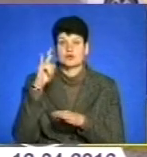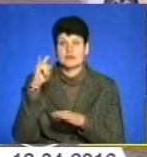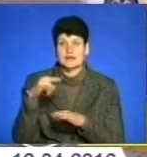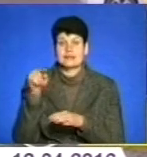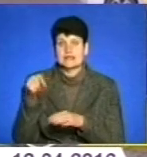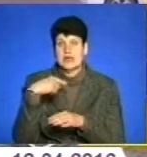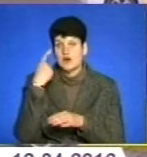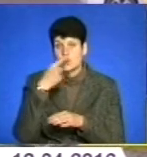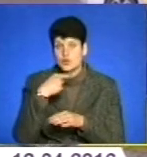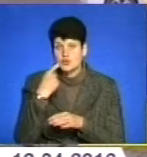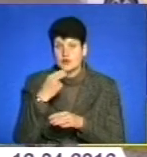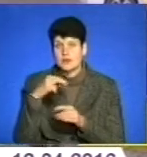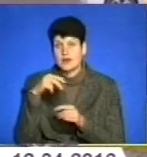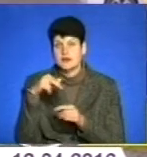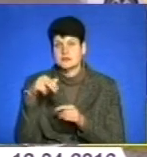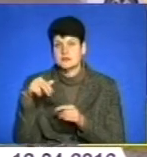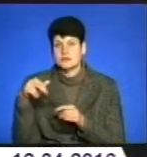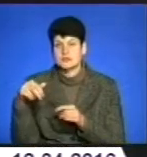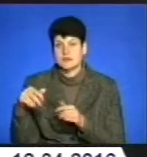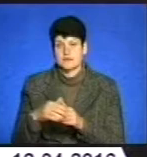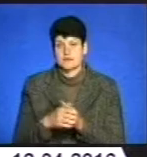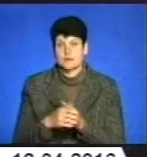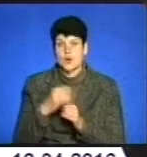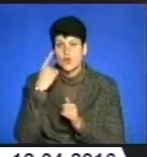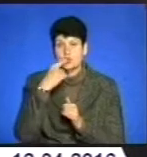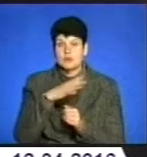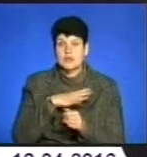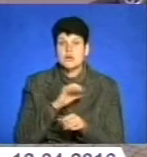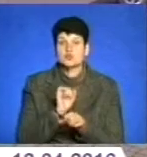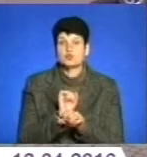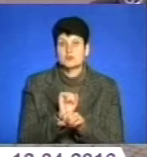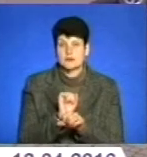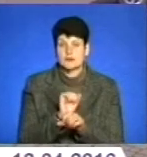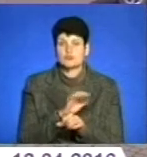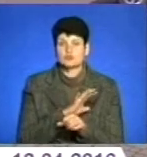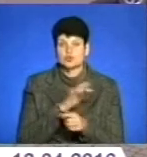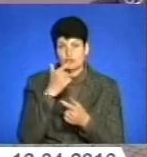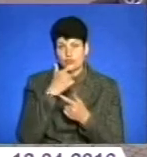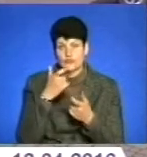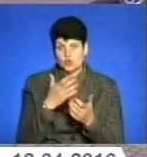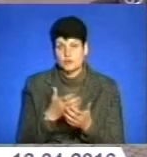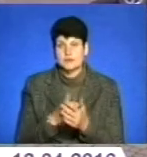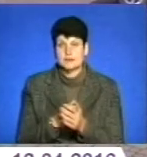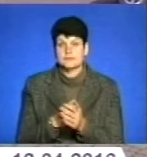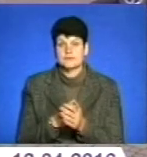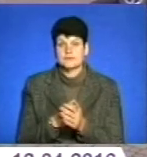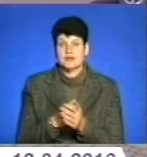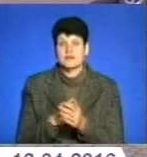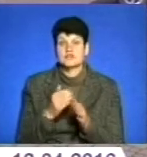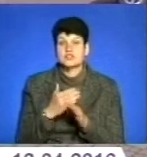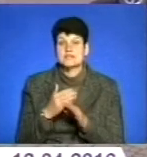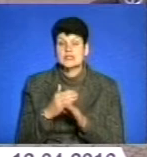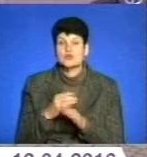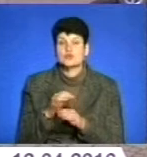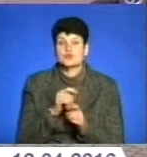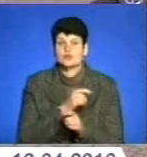яка спускається по сходах даного під'їзду. Особа була зупинена. Було повідомлено в чергову частину про те,